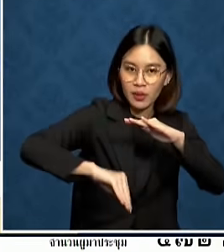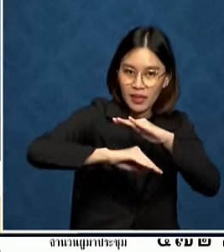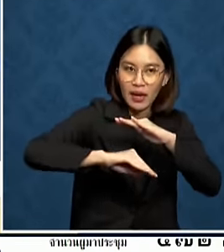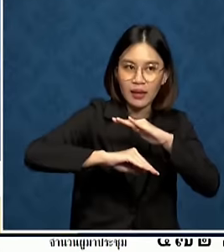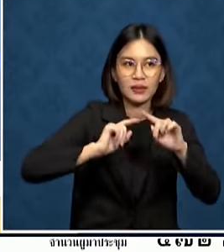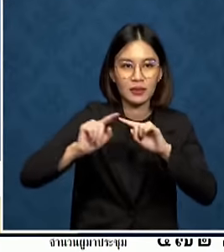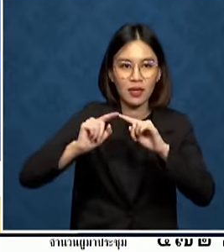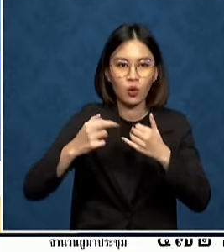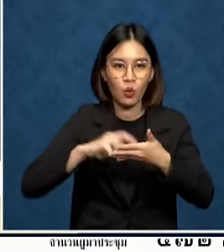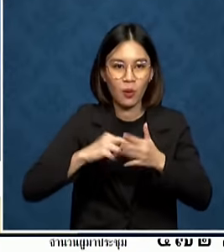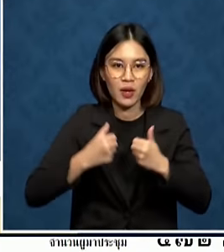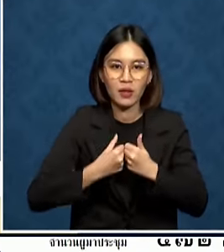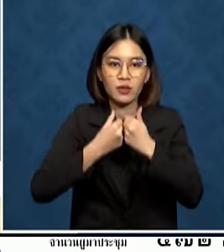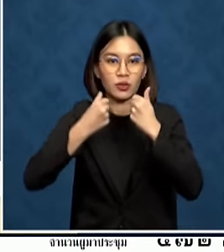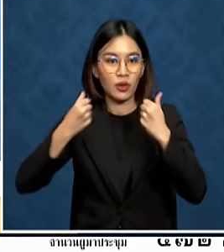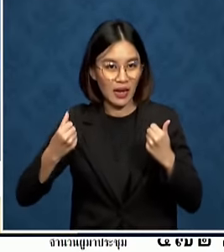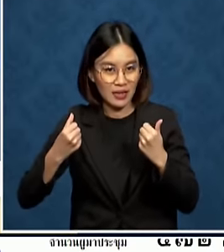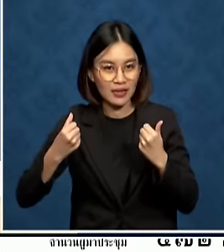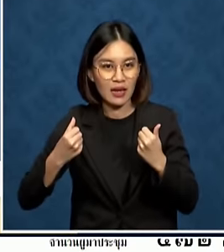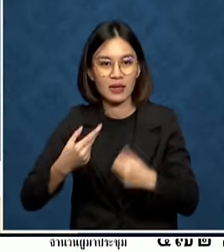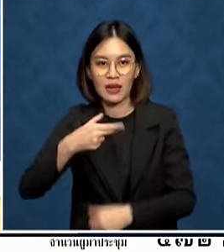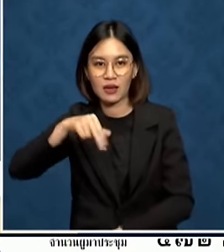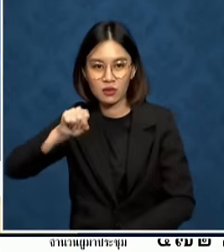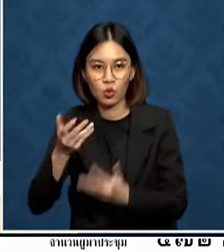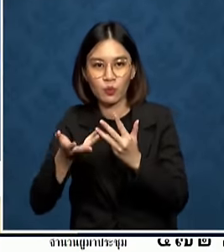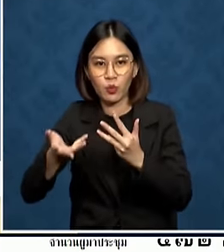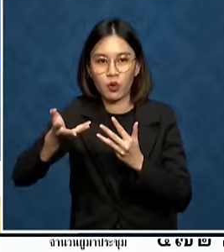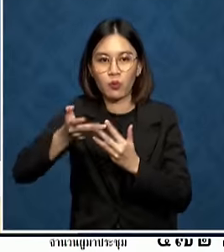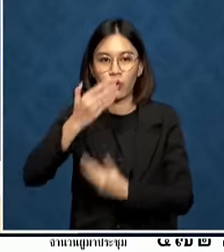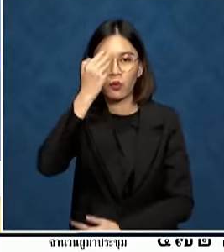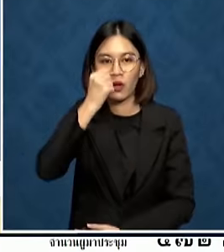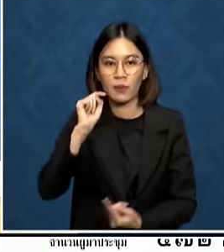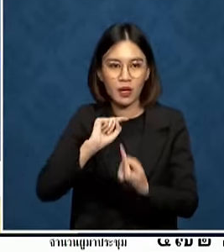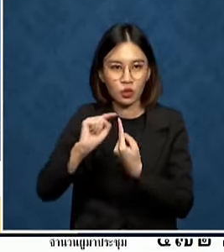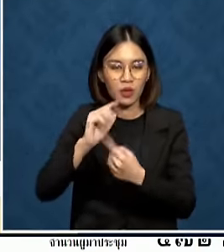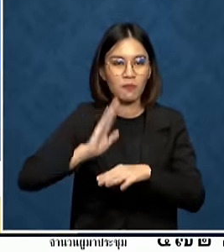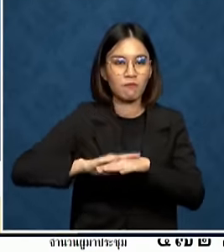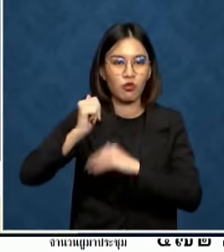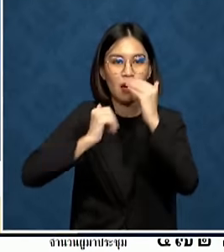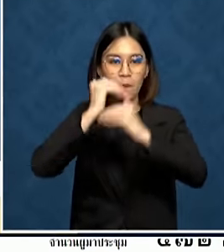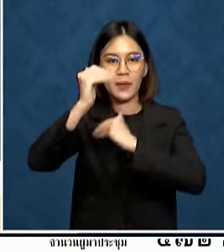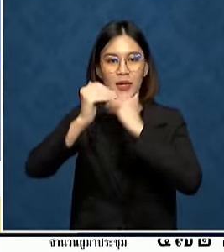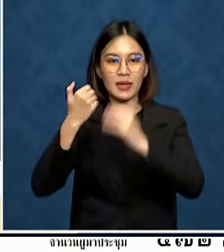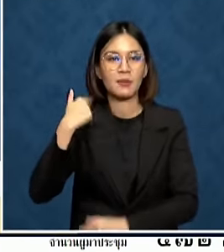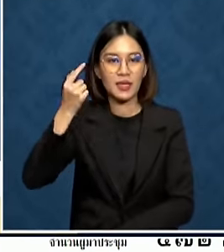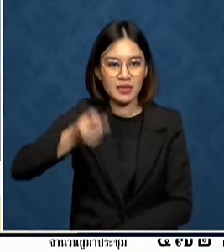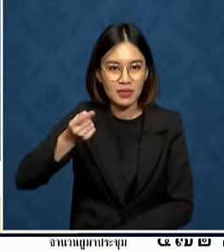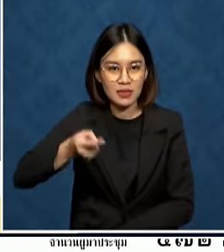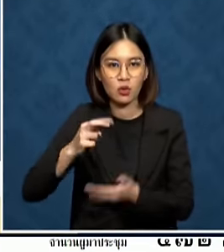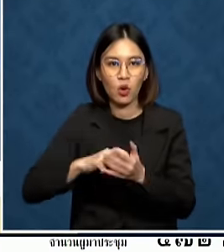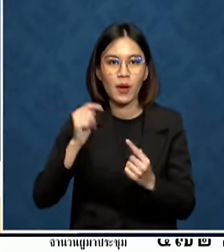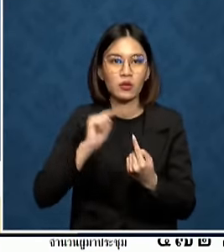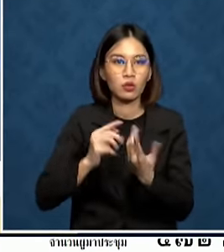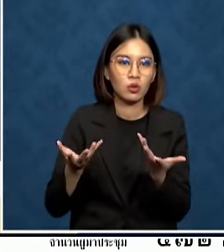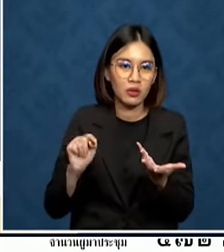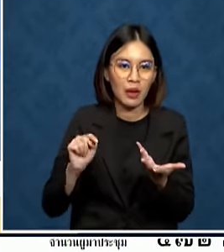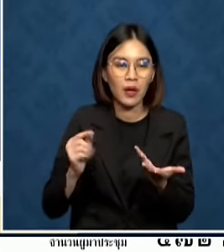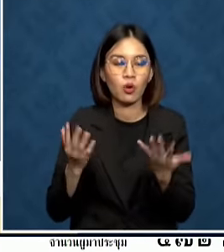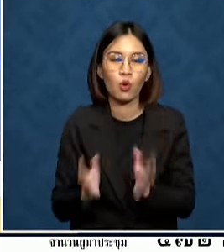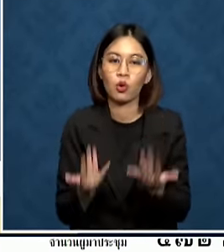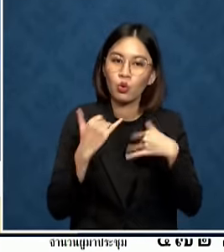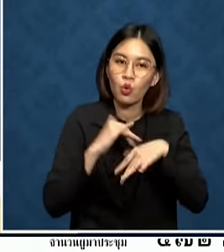แดงต้องขยายไปกล่องสีเขียวส่องกล่องสีน้ำเงินให้ได้เพื่อให้นำไปสู่การรีสกิลแรงงานให้ได้จริงๆไม่ใช่ได้แต่ยอดว่ามีคนเข้า